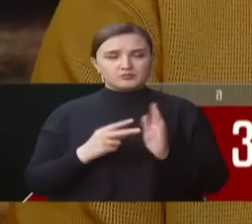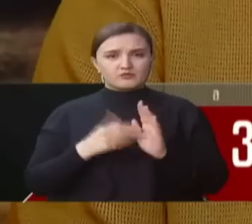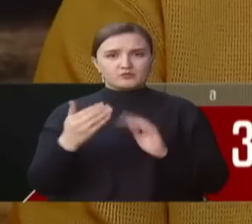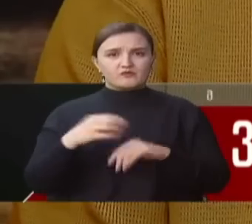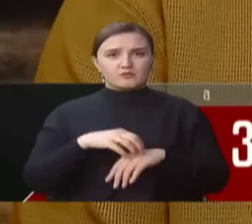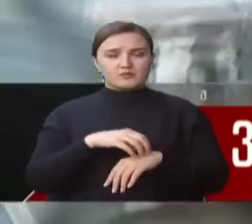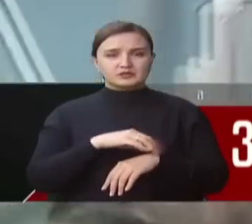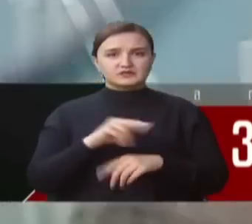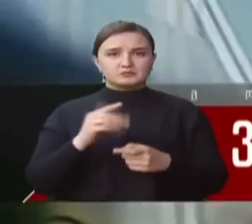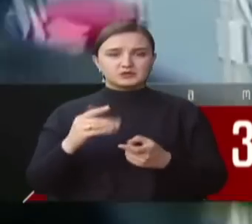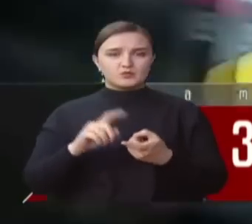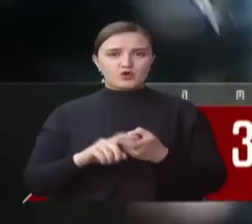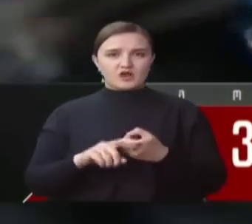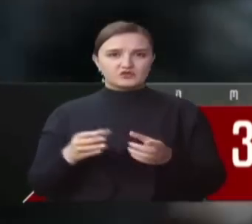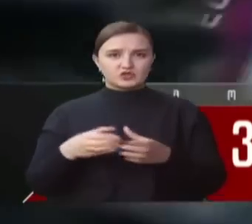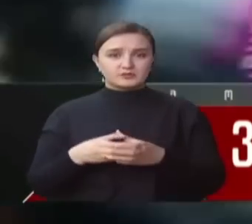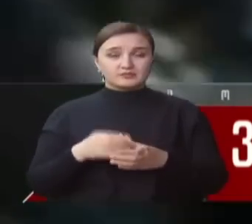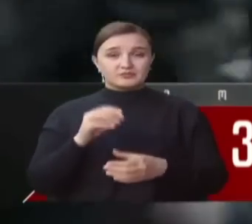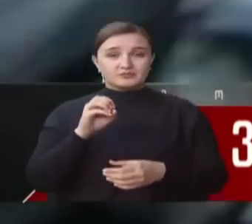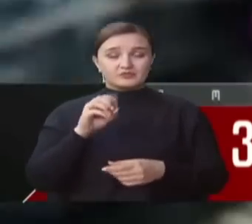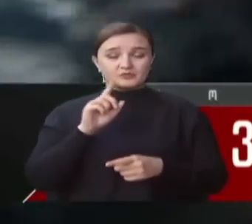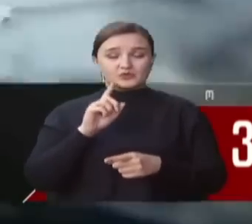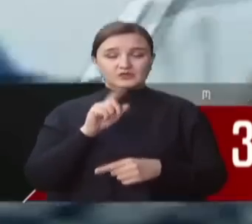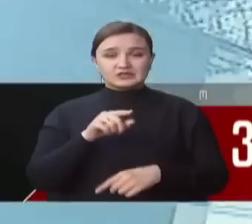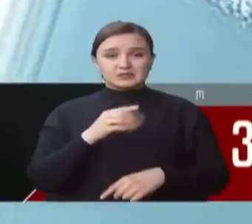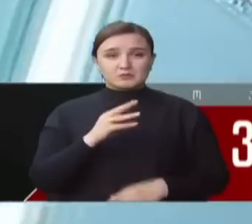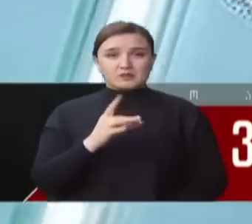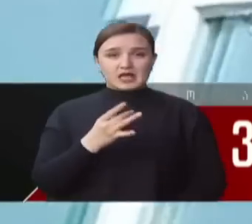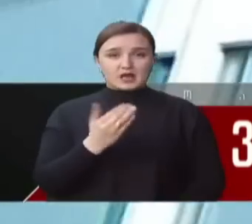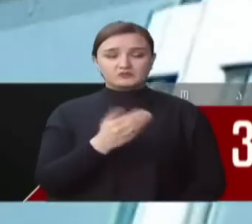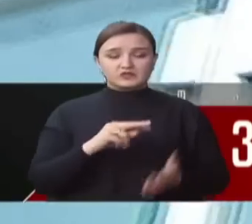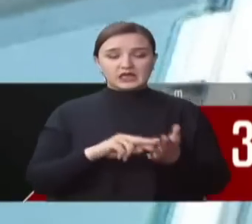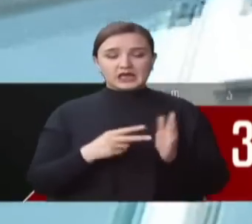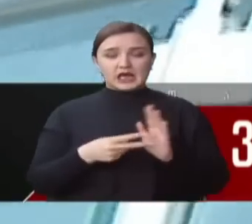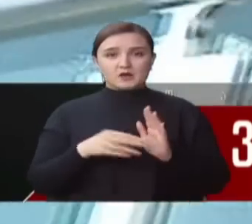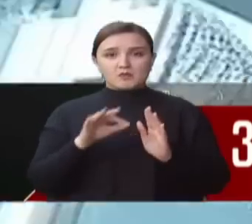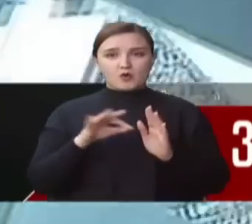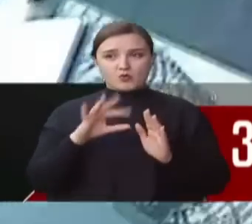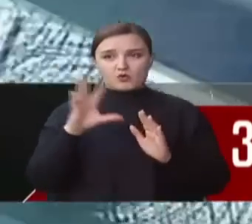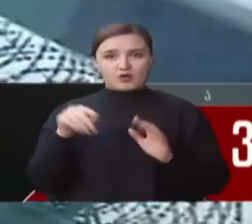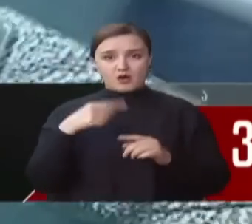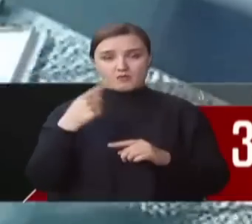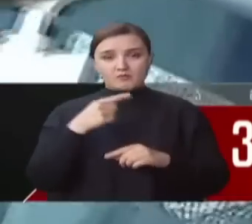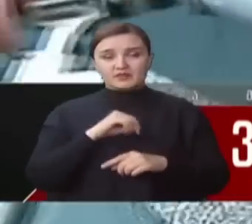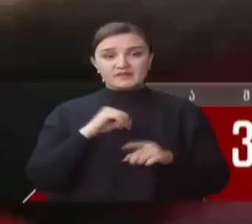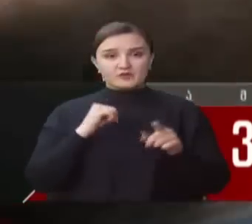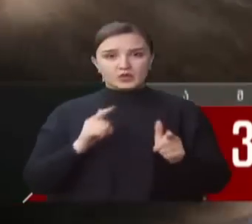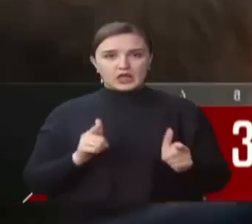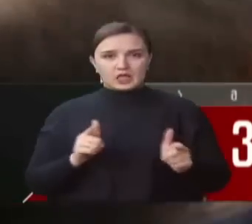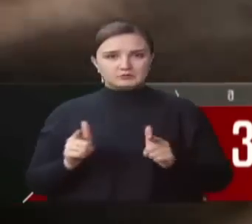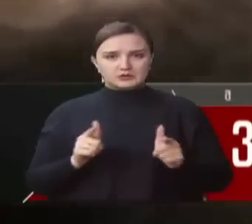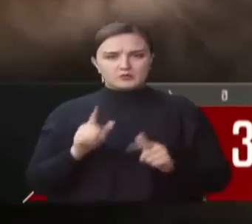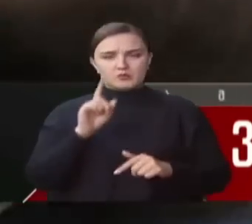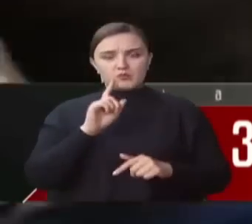მის მოკავშირეებს. Ვიდრე საქართველოში მერაბიშვილის გეგმებსა თუ მის მორალურ პასუხისმგებლობაზე საუბრობენ, თავადის ემზადება.